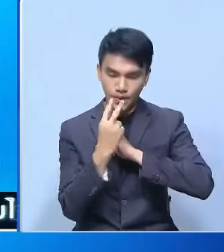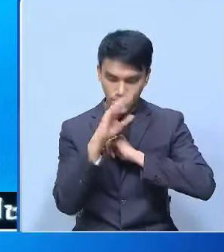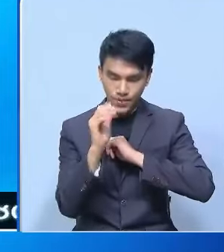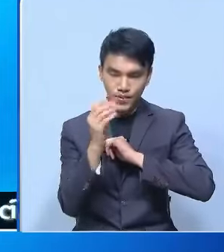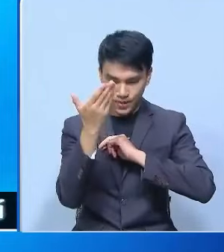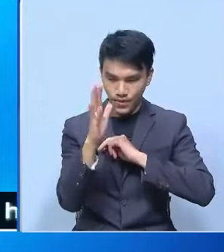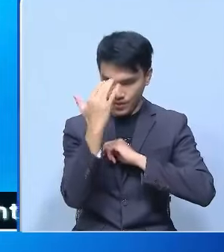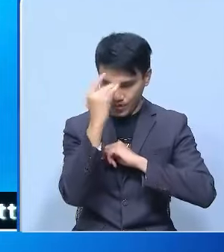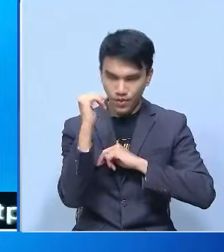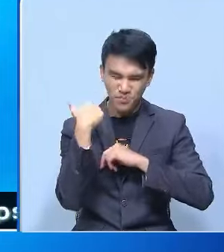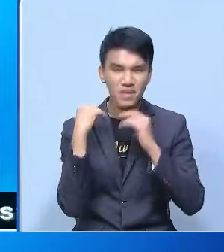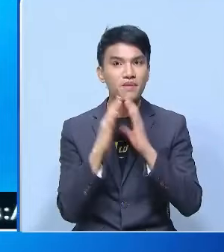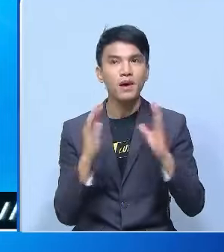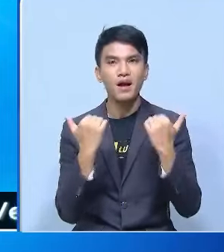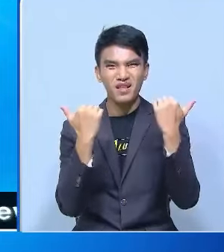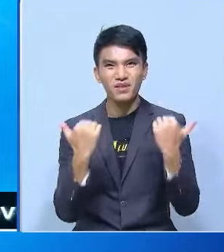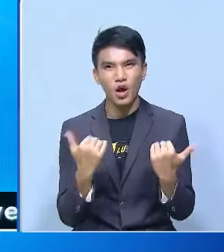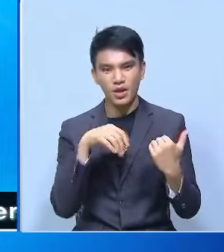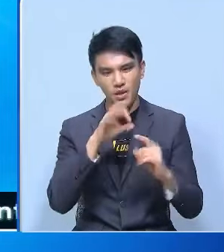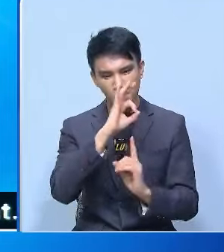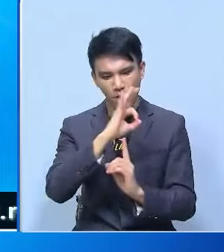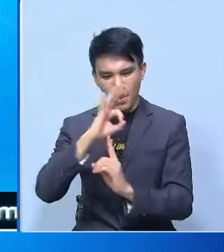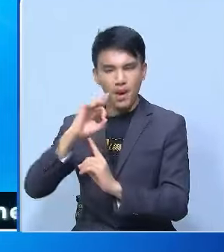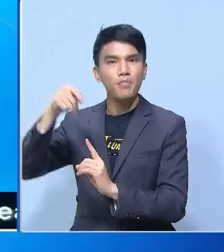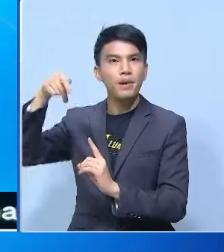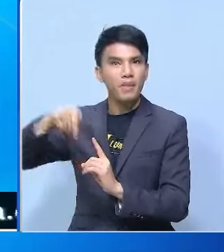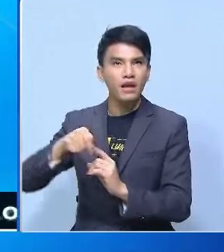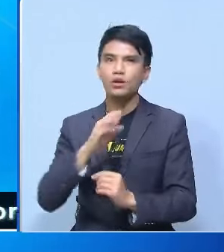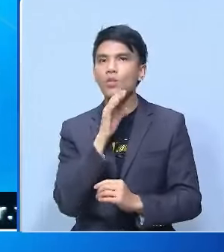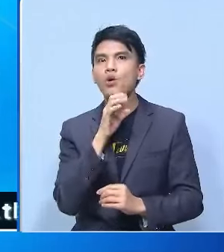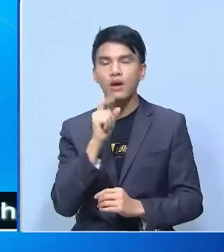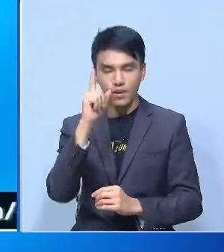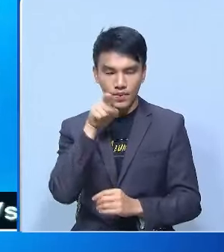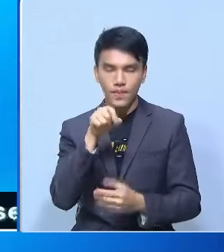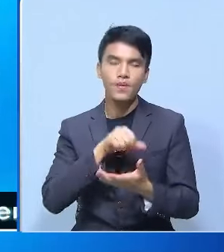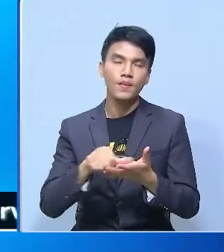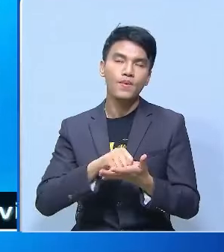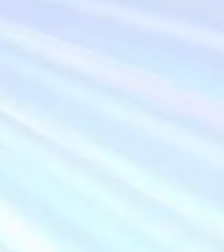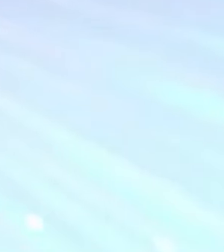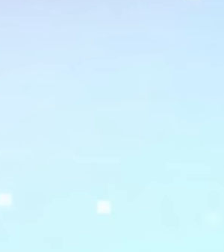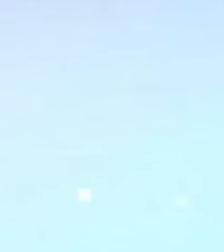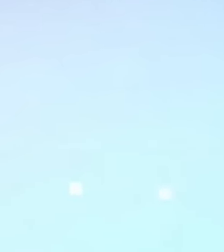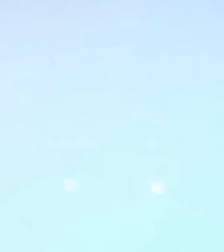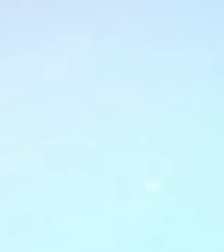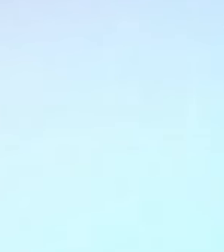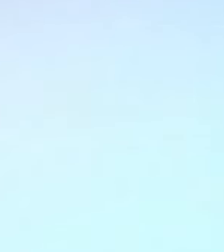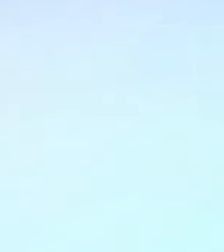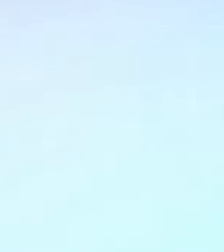คะเพราะว่ามันมีเยอะจริงๆพันกว่าแห่งเพราะฉะนั้นตรงไหนที่มันชำรุดก็ต้องมีการแก้ไขปรับปรุงค่ะ